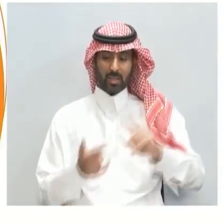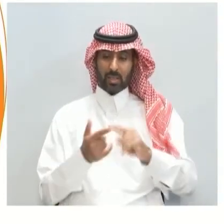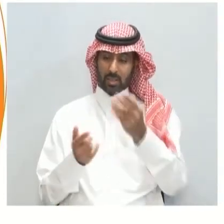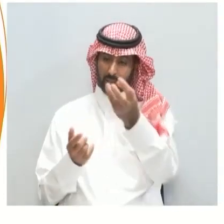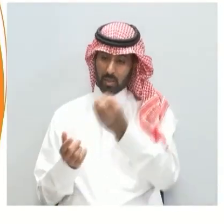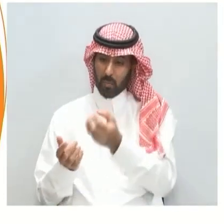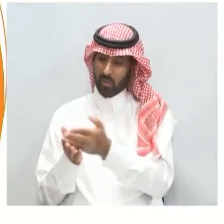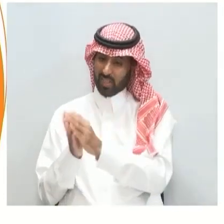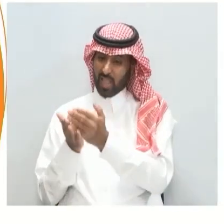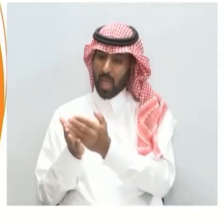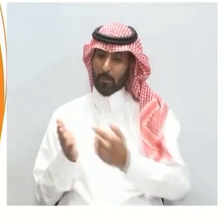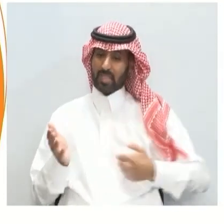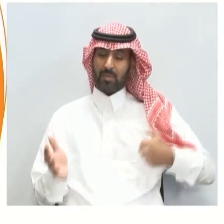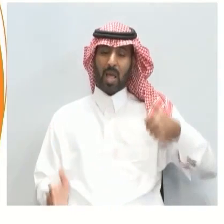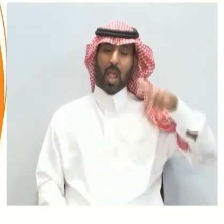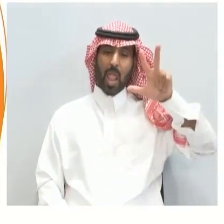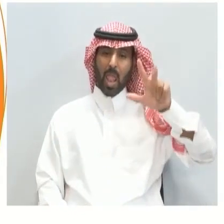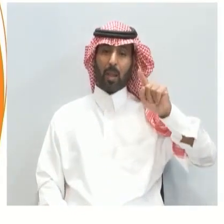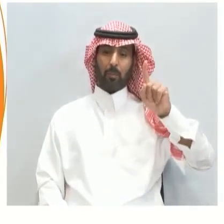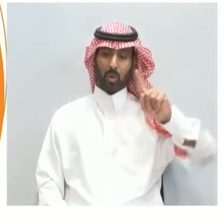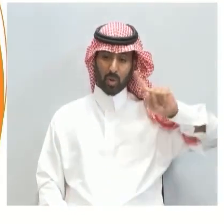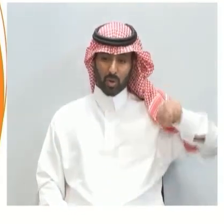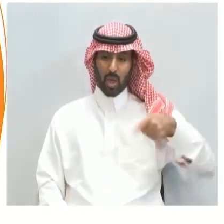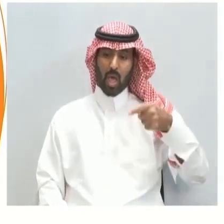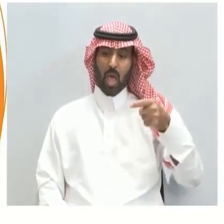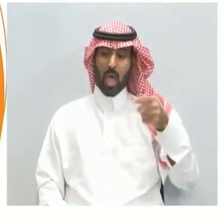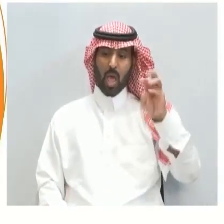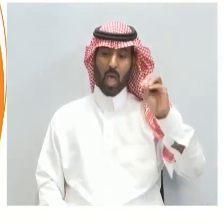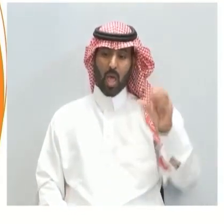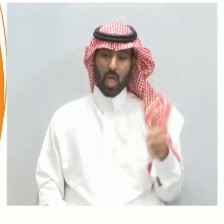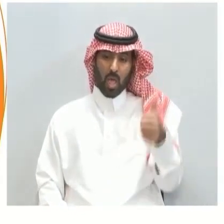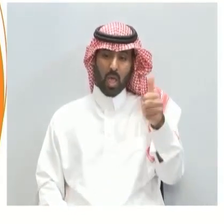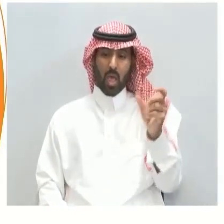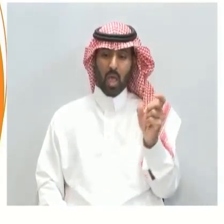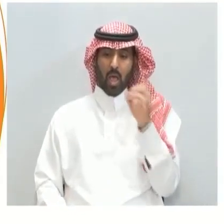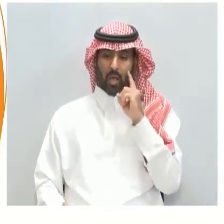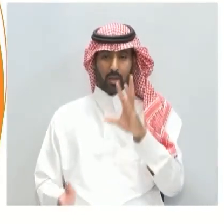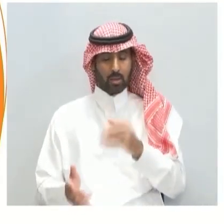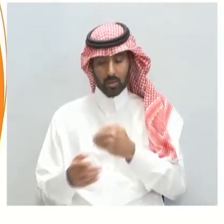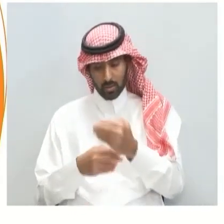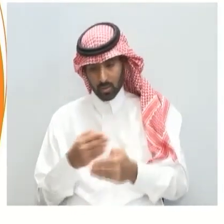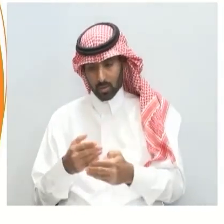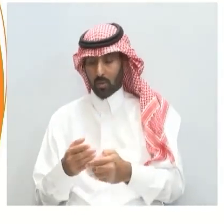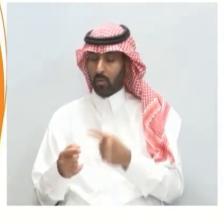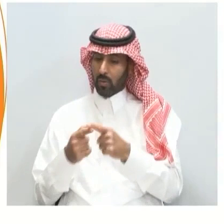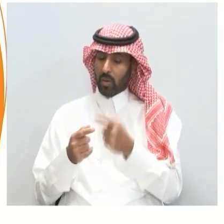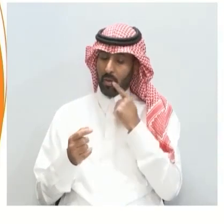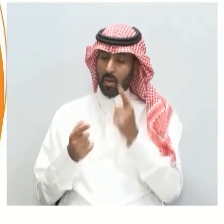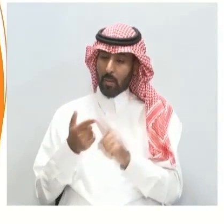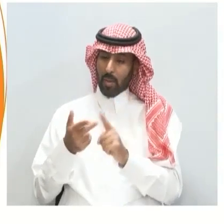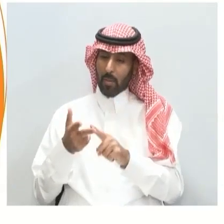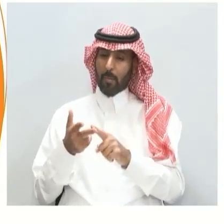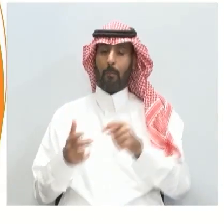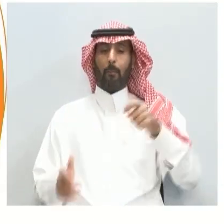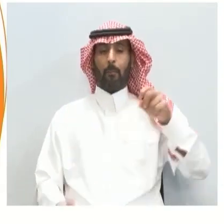البرهان في علوم القران لكن العلم ما زال ولم يكتمل حتى اتى بدر الدين الزركشي